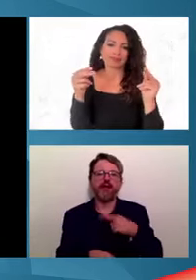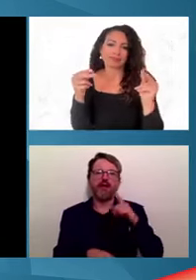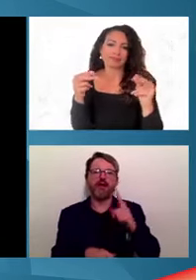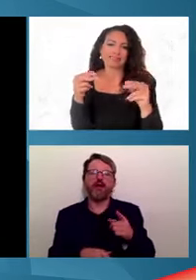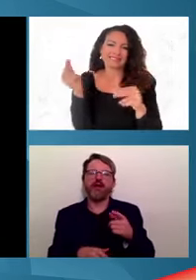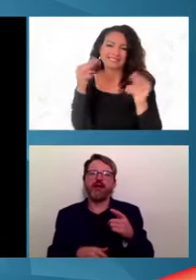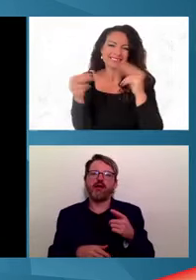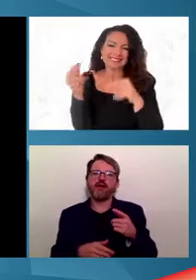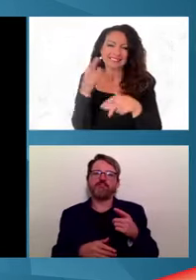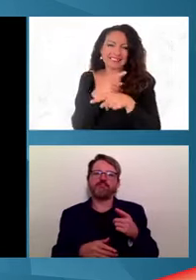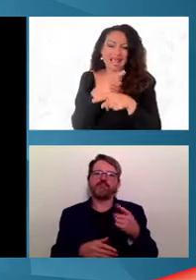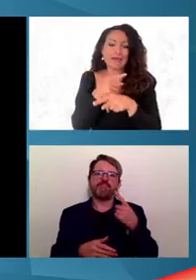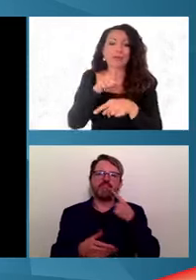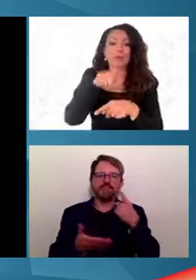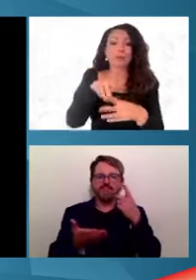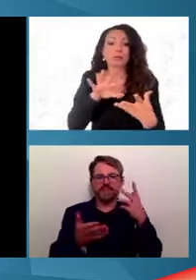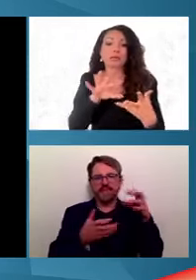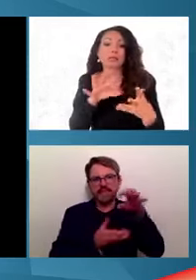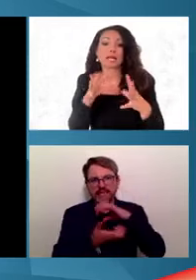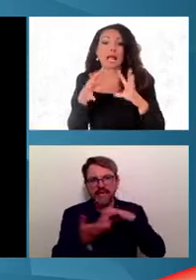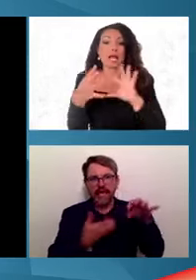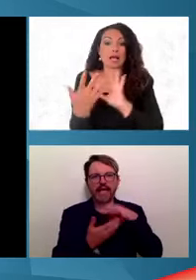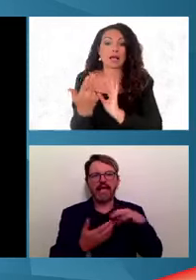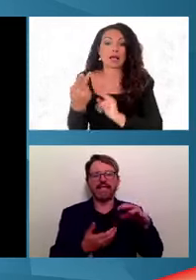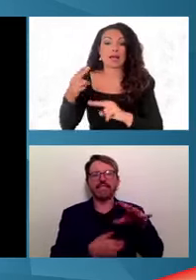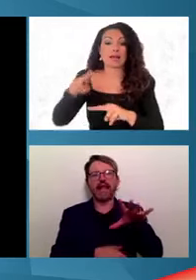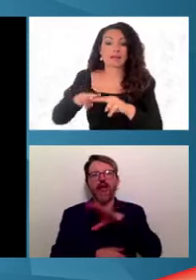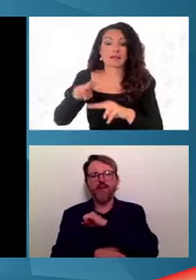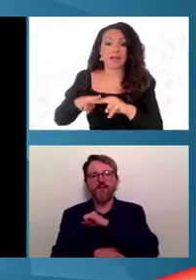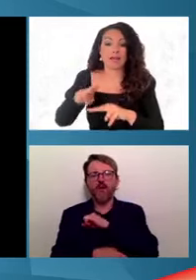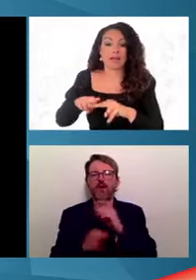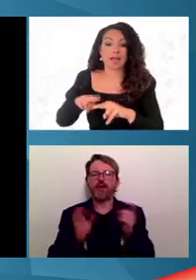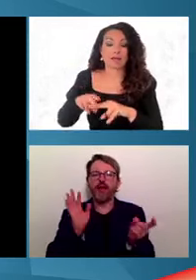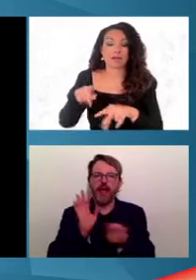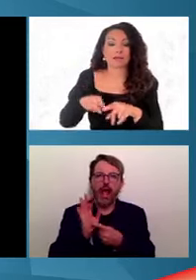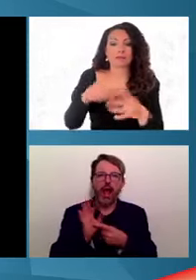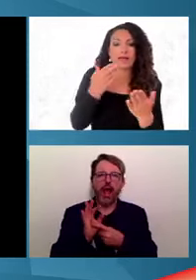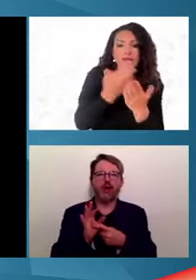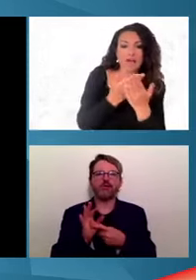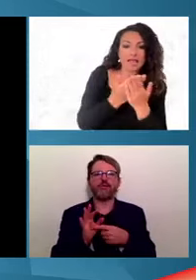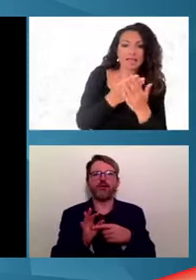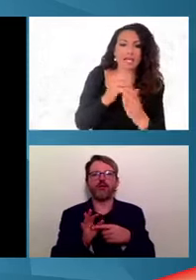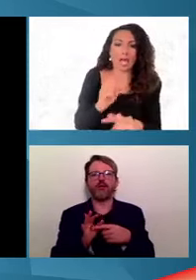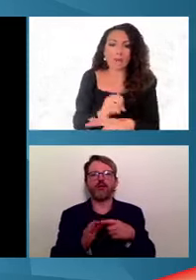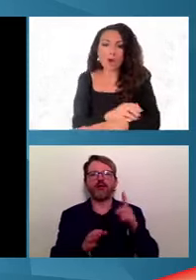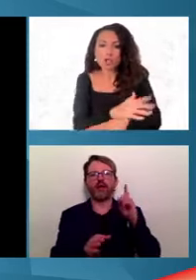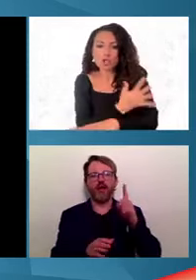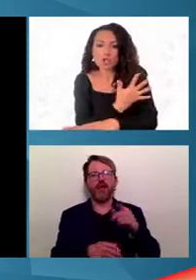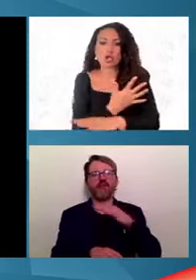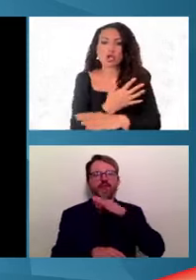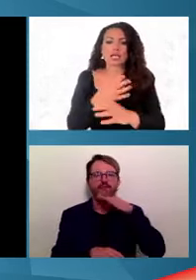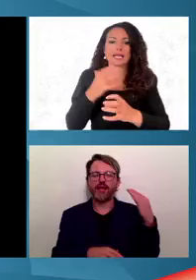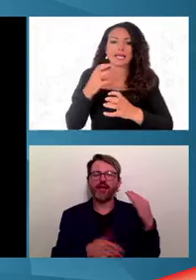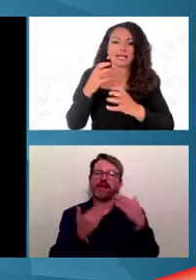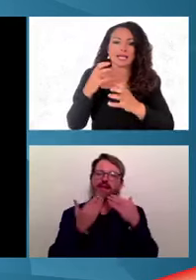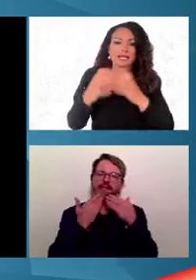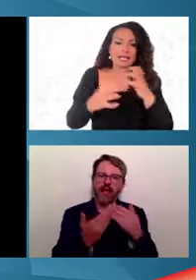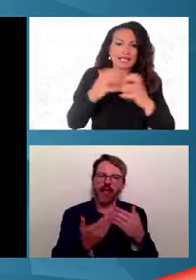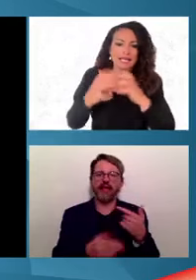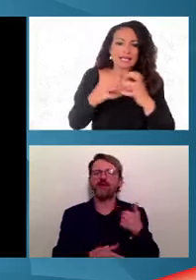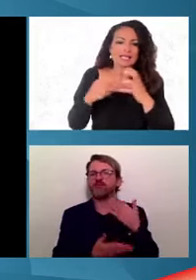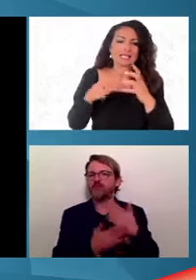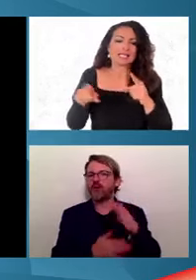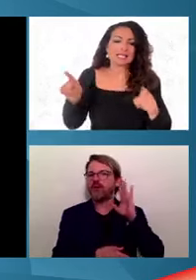Emotionen, Krisen, Erfolge, Herausforderungen, vor allem aber auch, denke ich, viel Dank, wir haben es gehört,